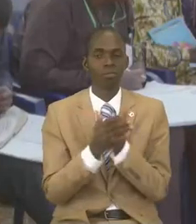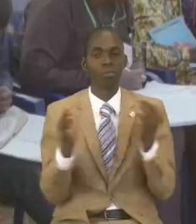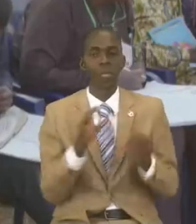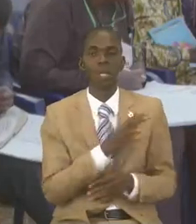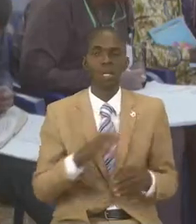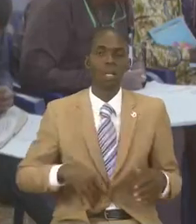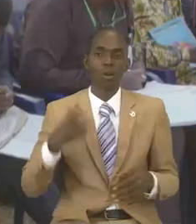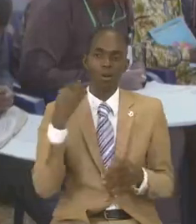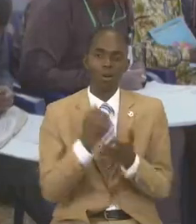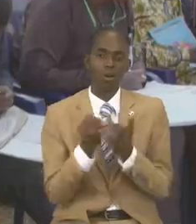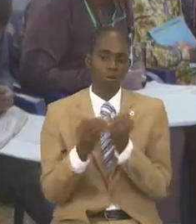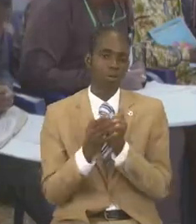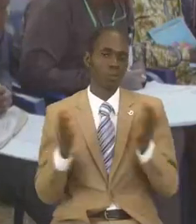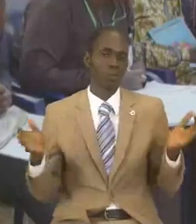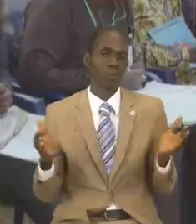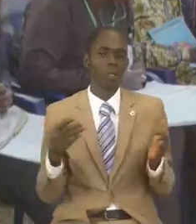Il a été crucifié.